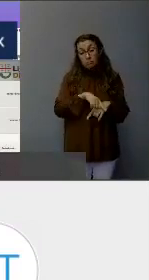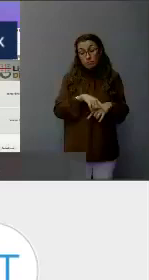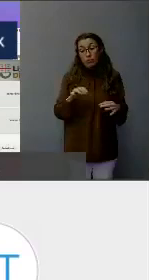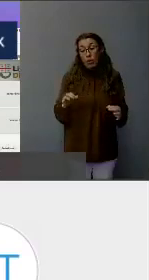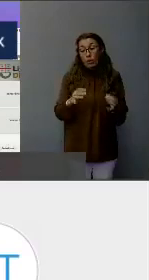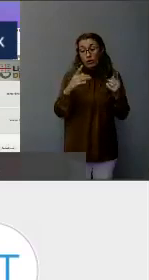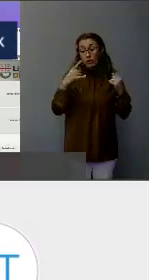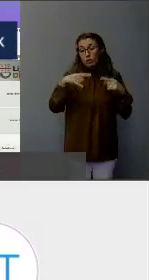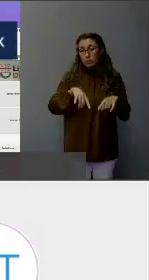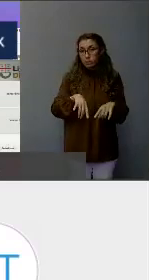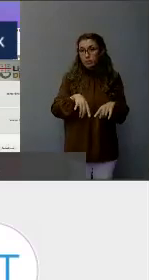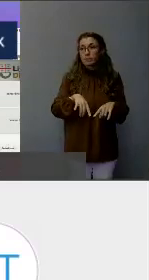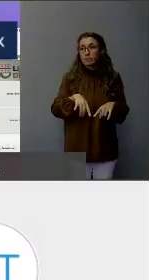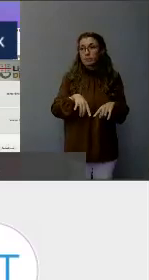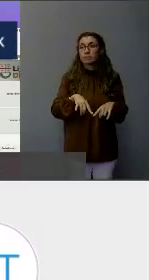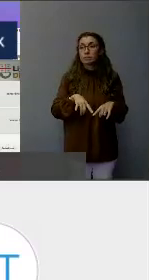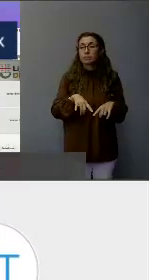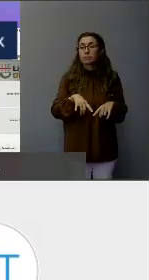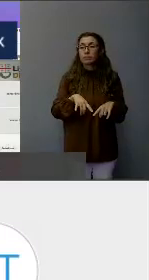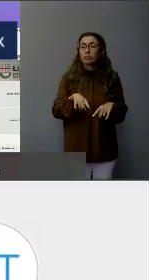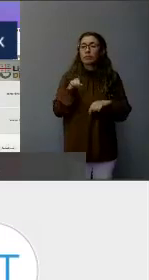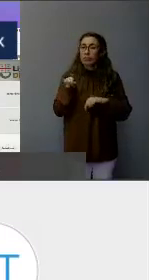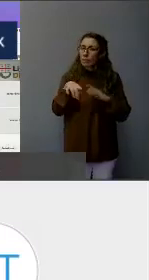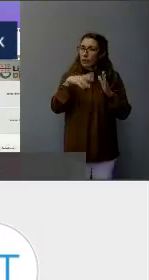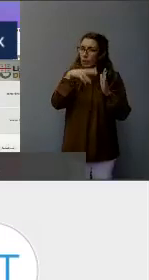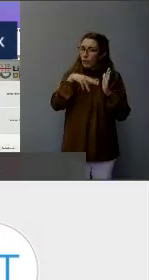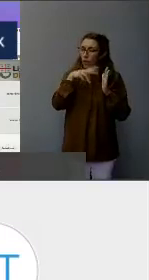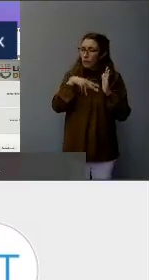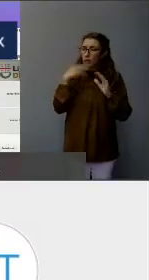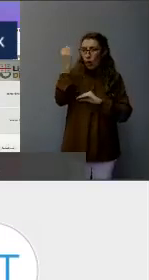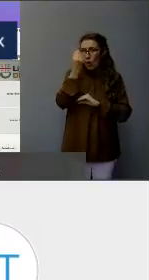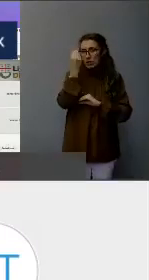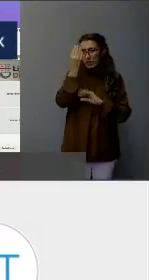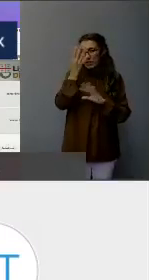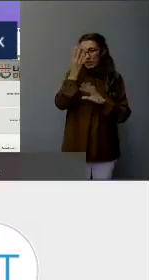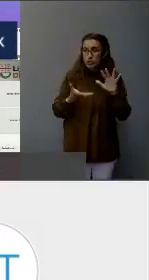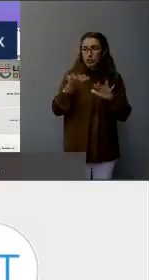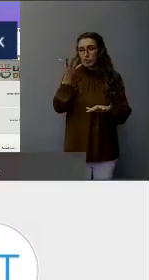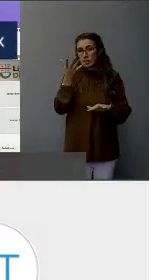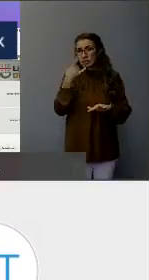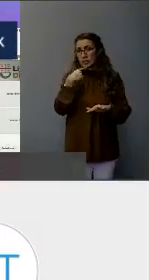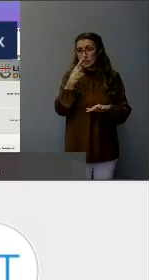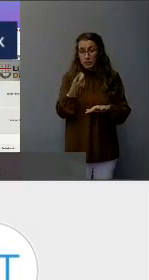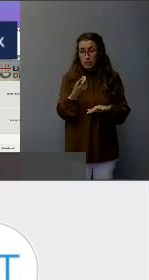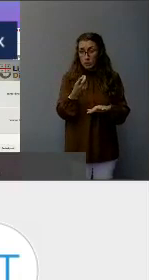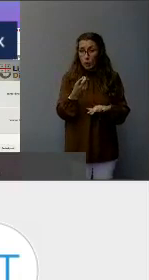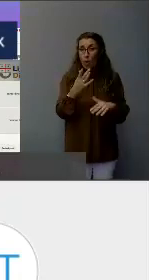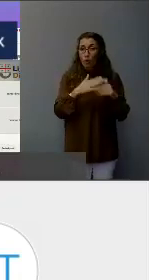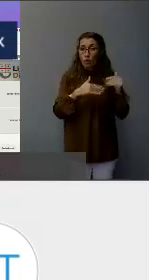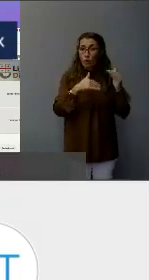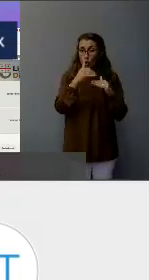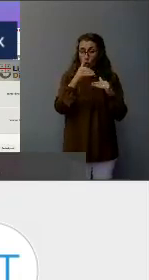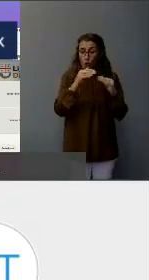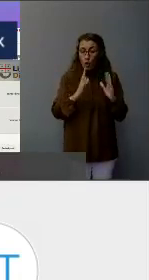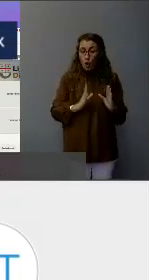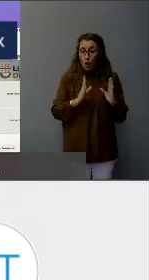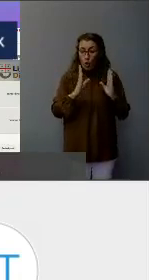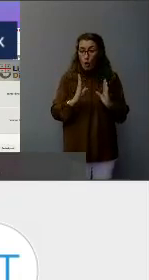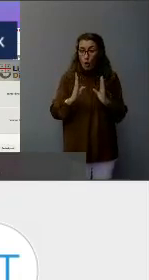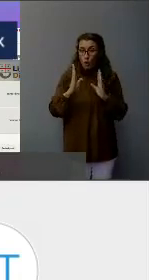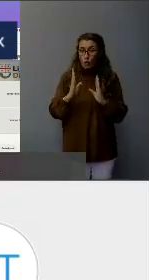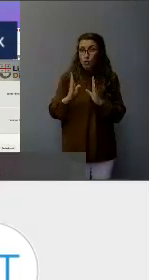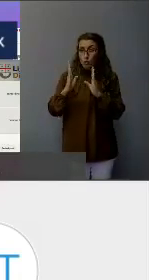le osservazioni della soprintendenza stabiliscono che le costruzioni poi non essere davvero